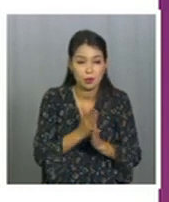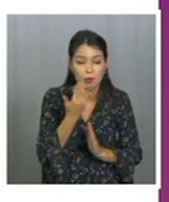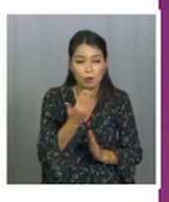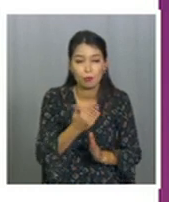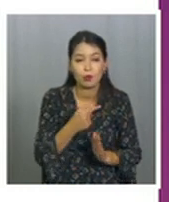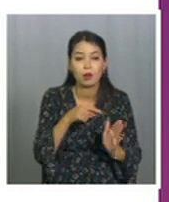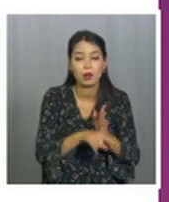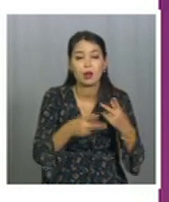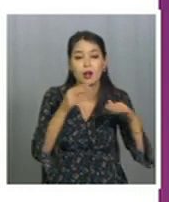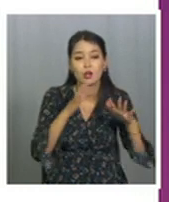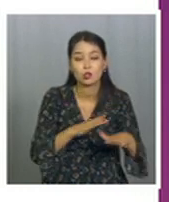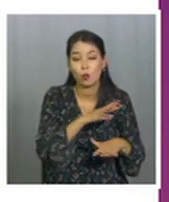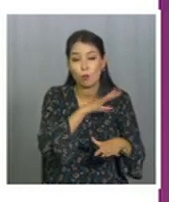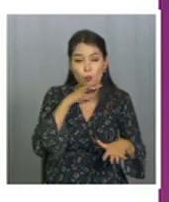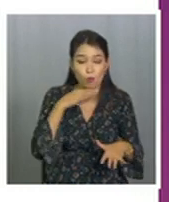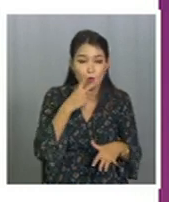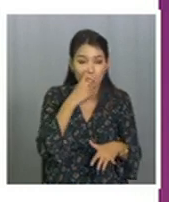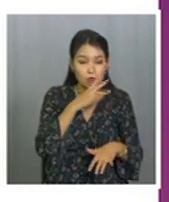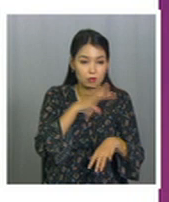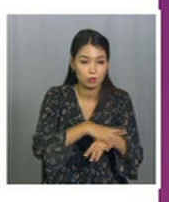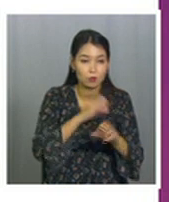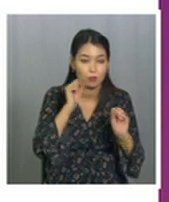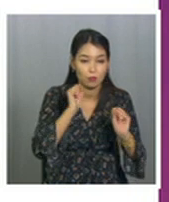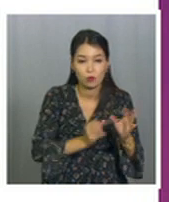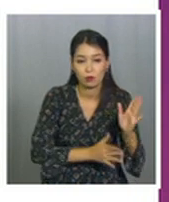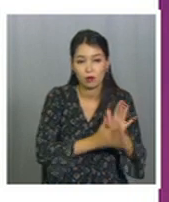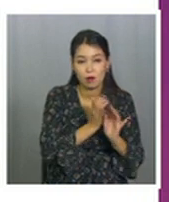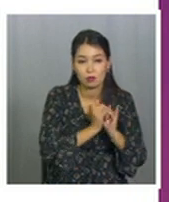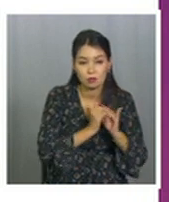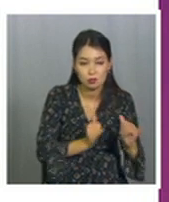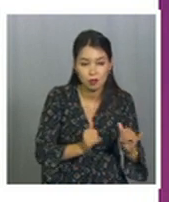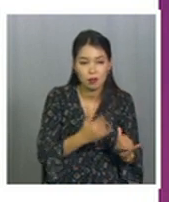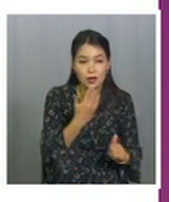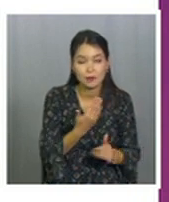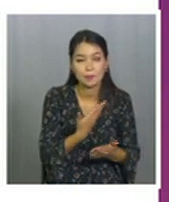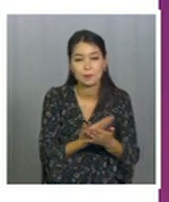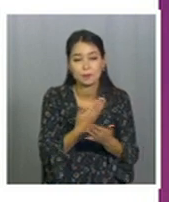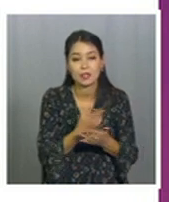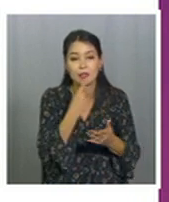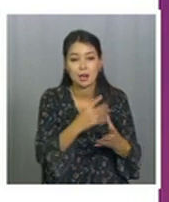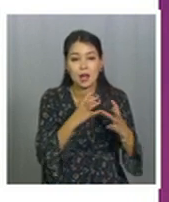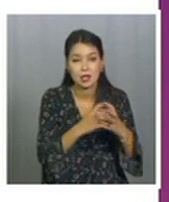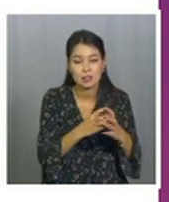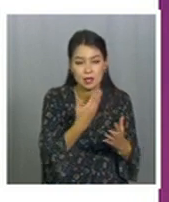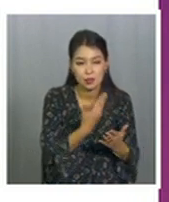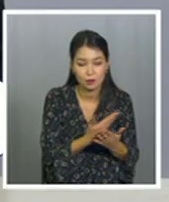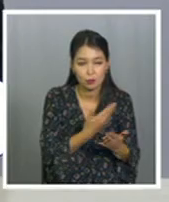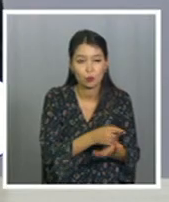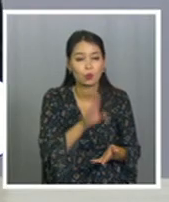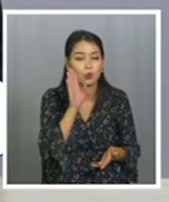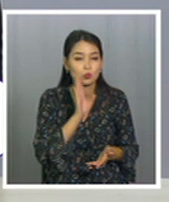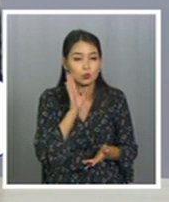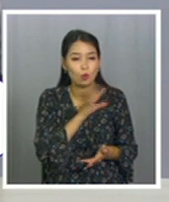жақта көбірек түсетін байқауымызға болады. Бұл жерде мысалы, қызанақты алып қарайтын болсақ, судың көп түсетін,